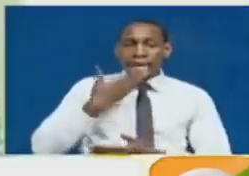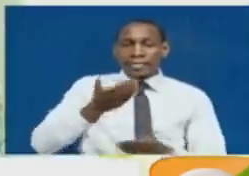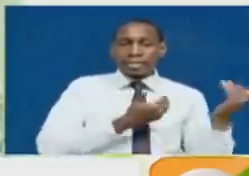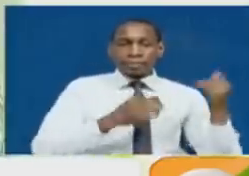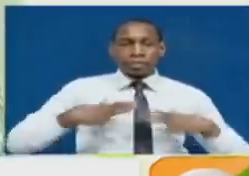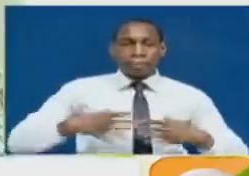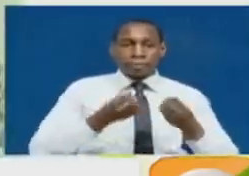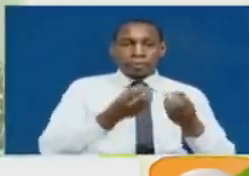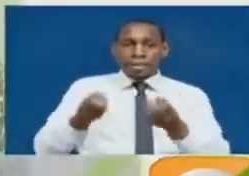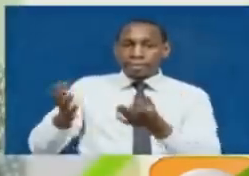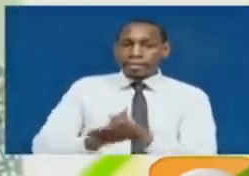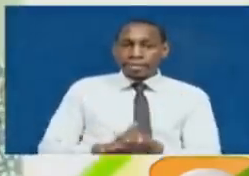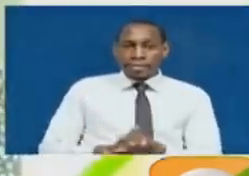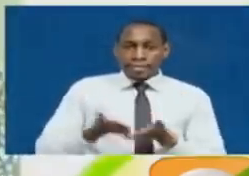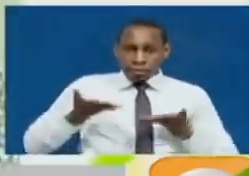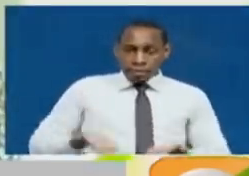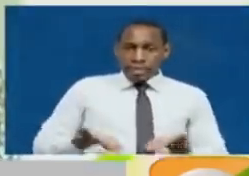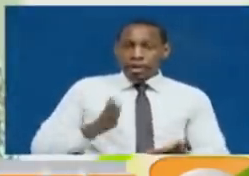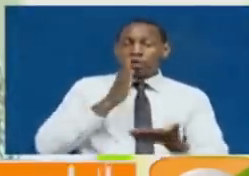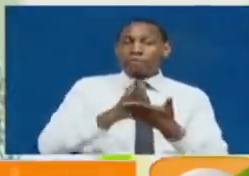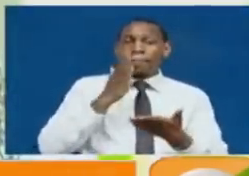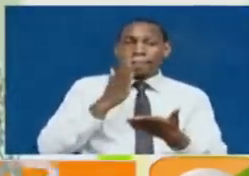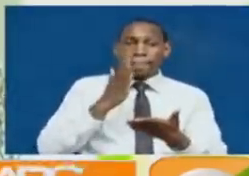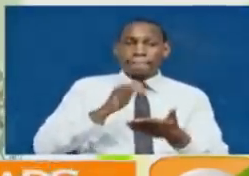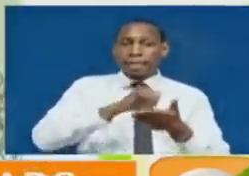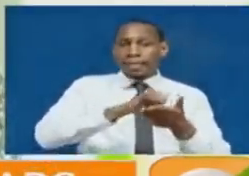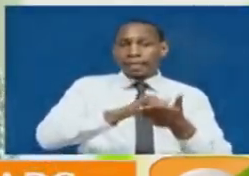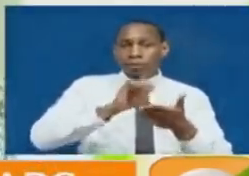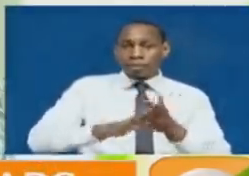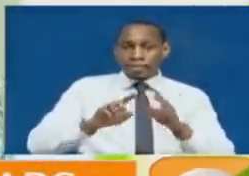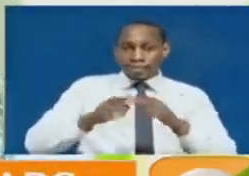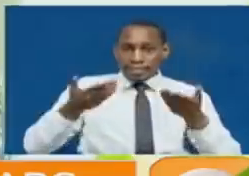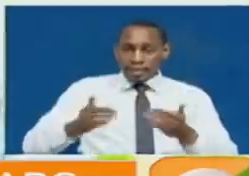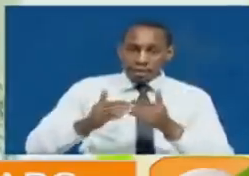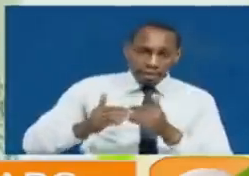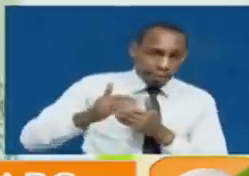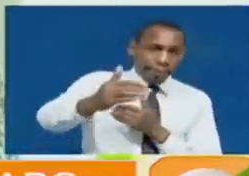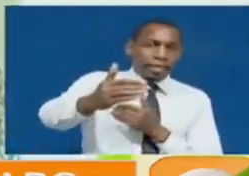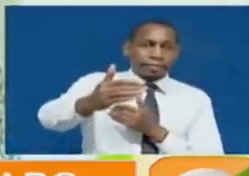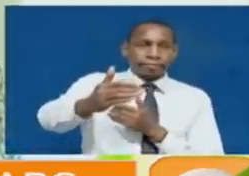wengi. I'm here to confirm that from now onwards,